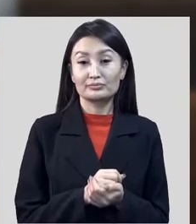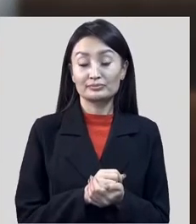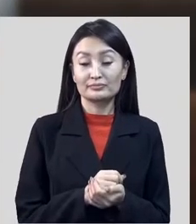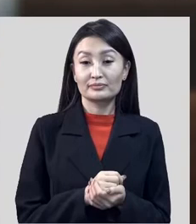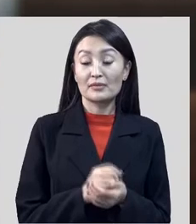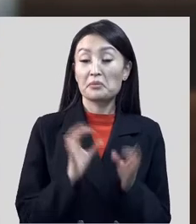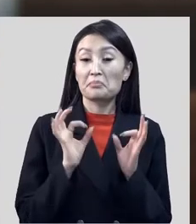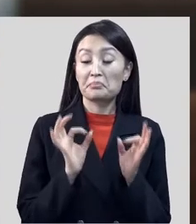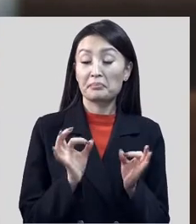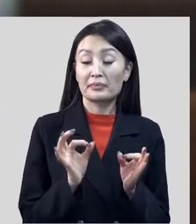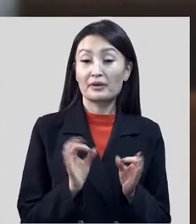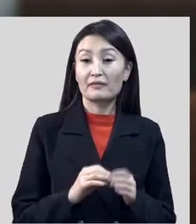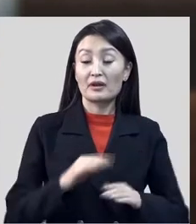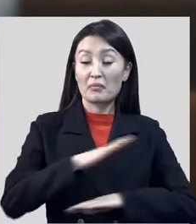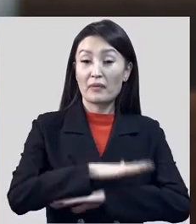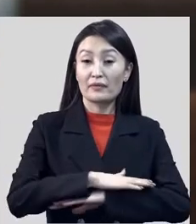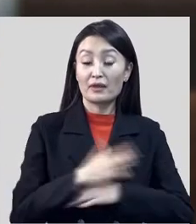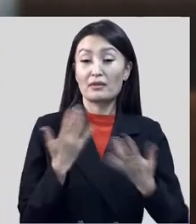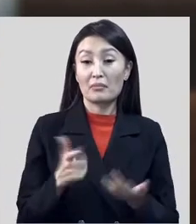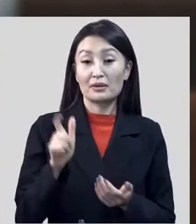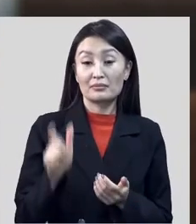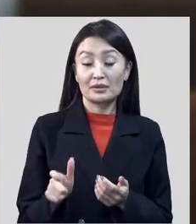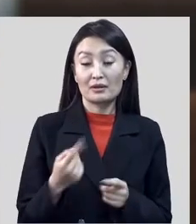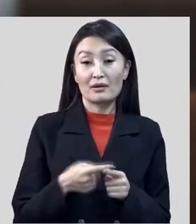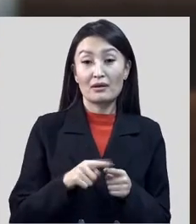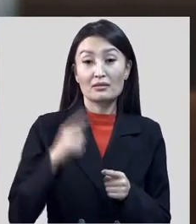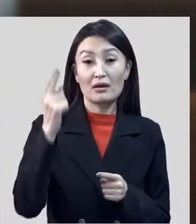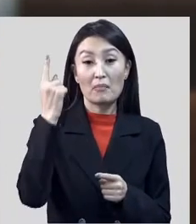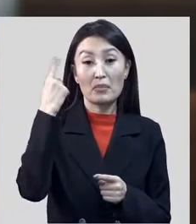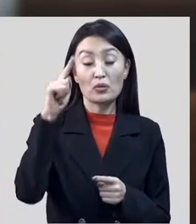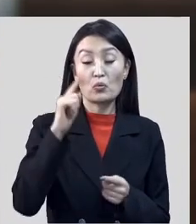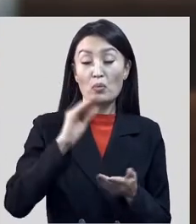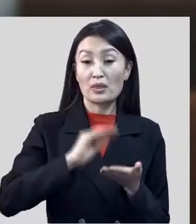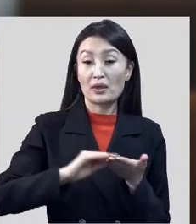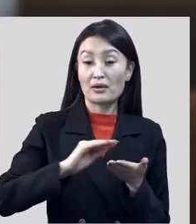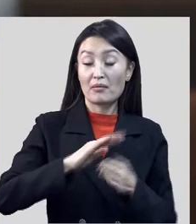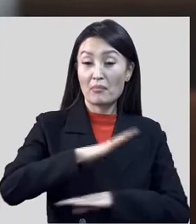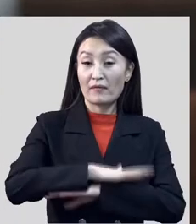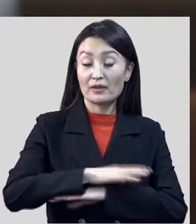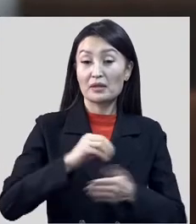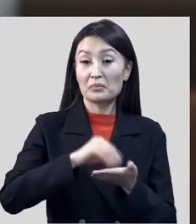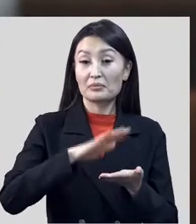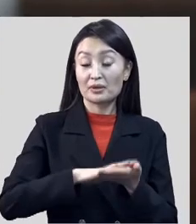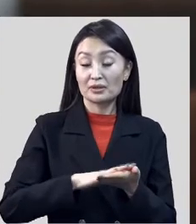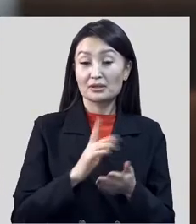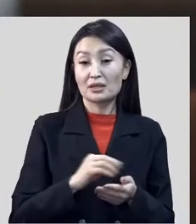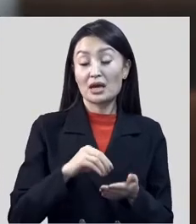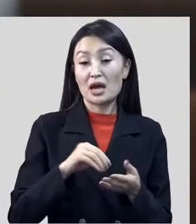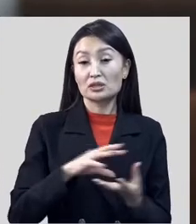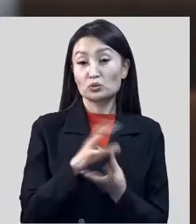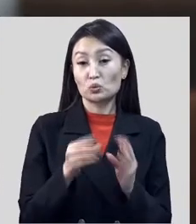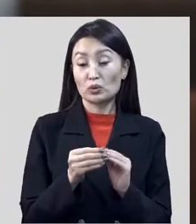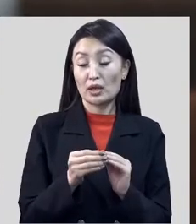рациональное поведение потребителя это продуманное поведение предполагающие сопоставления результатов